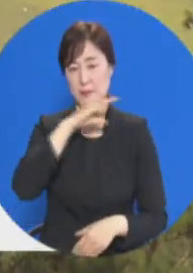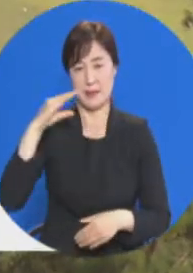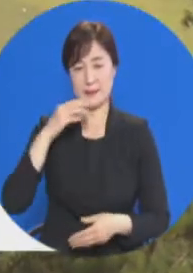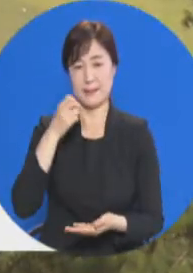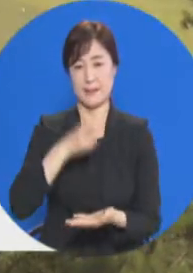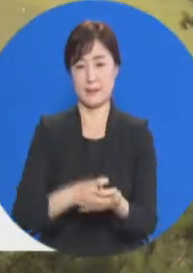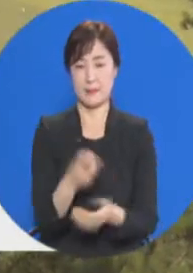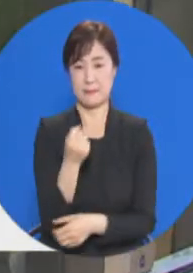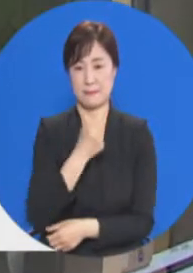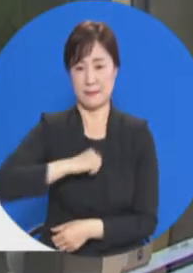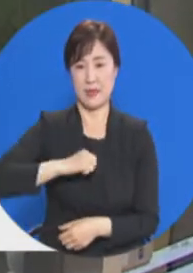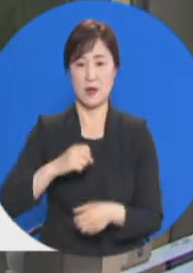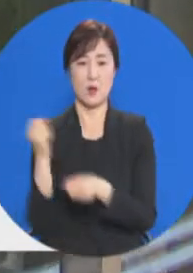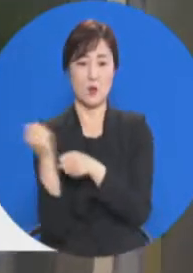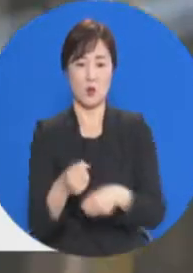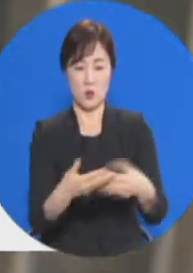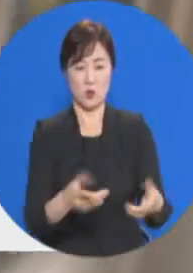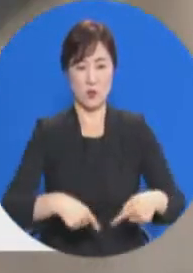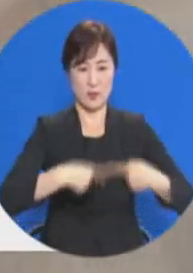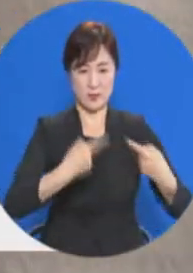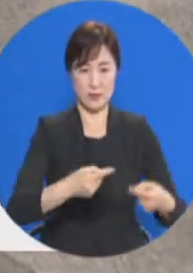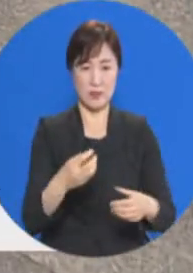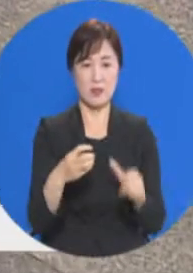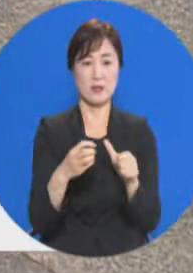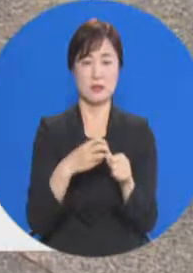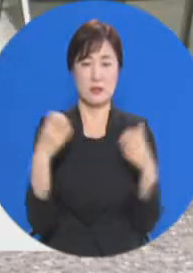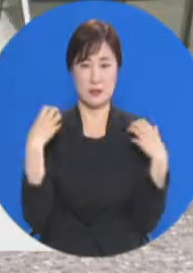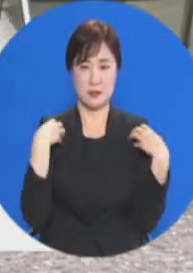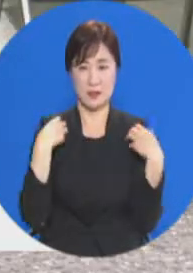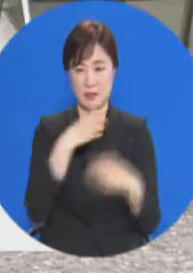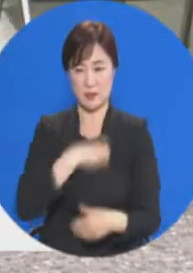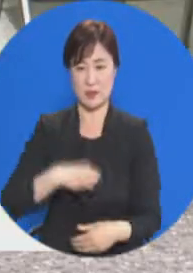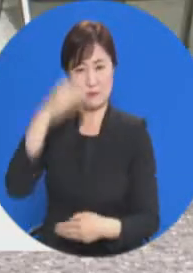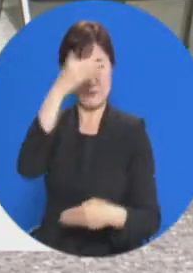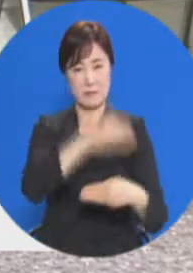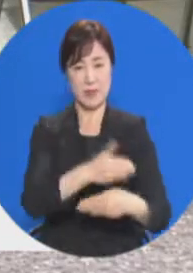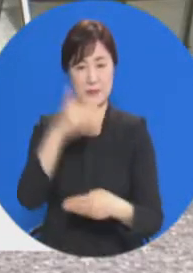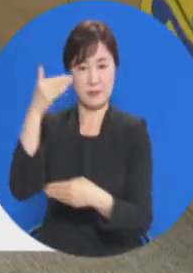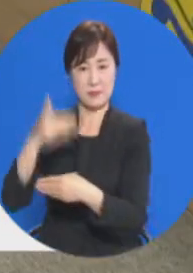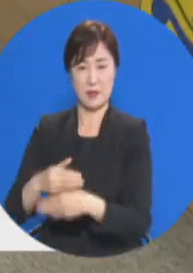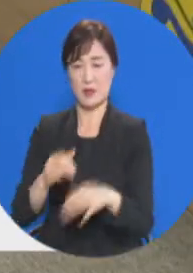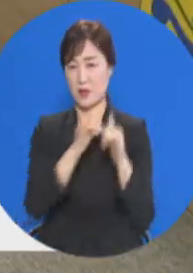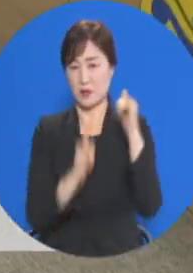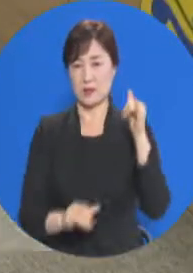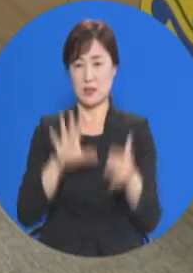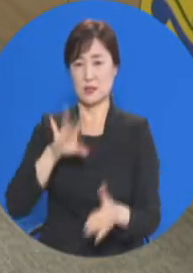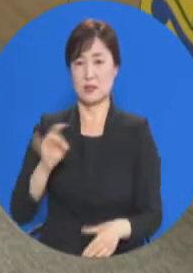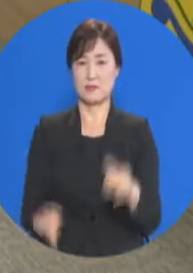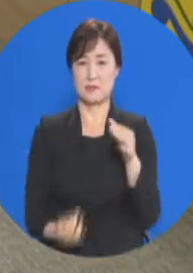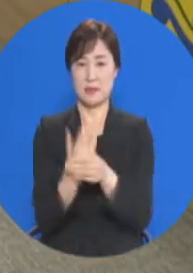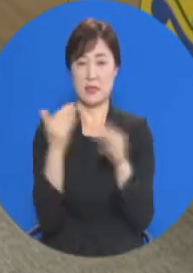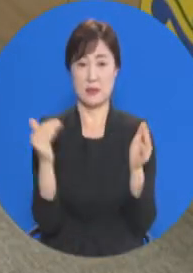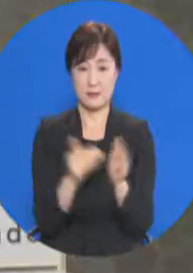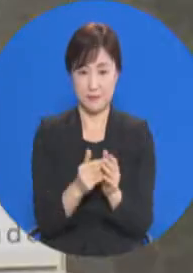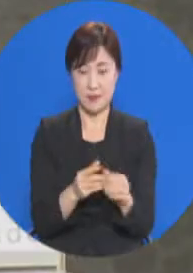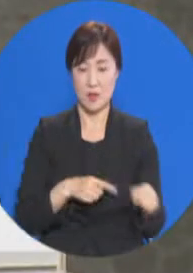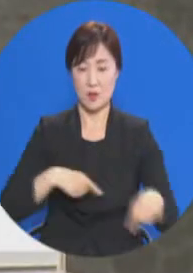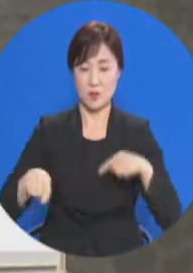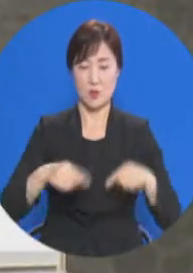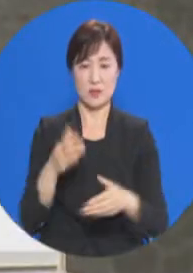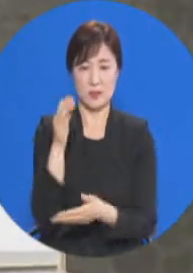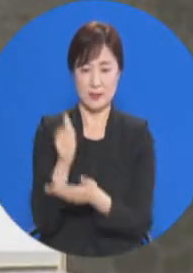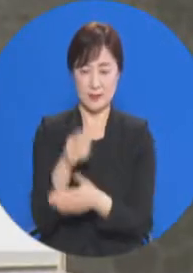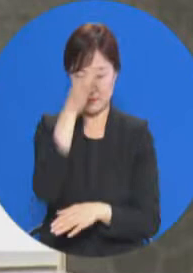가졌다가 군청사와 면사무소 등이 폐쇄되는 초유의 사태를 불러일으켰습니다. 김영록 지사는 사과문을 내고